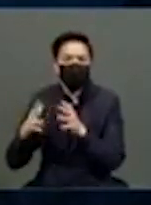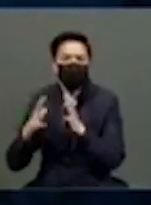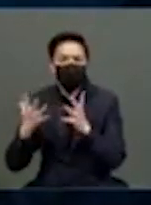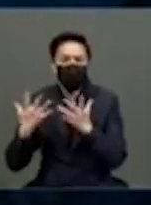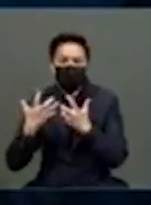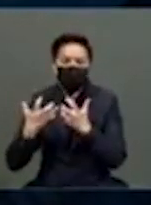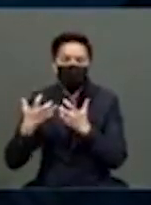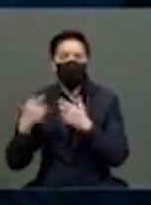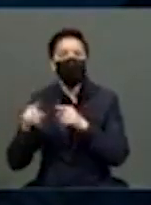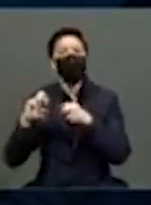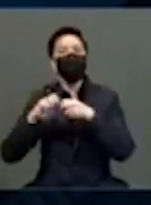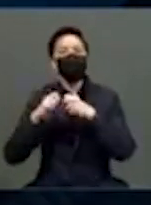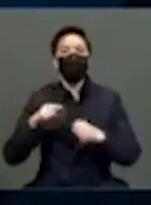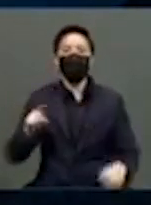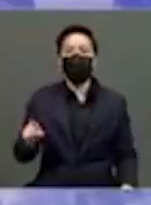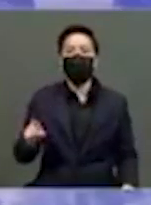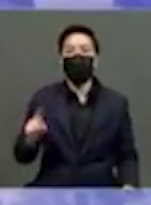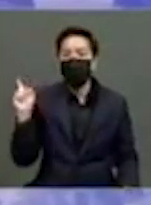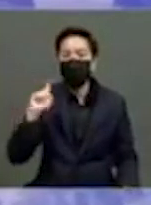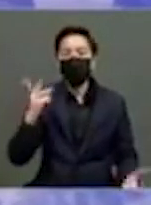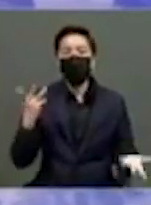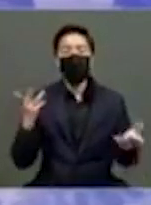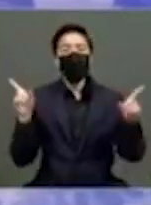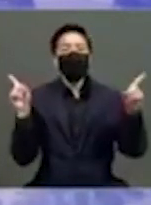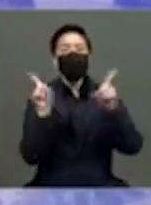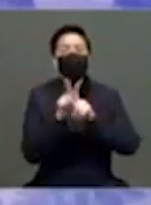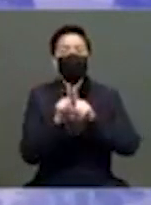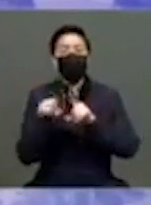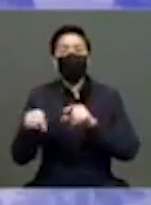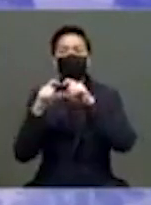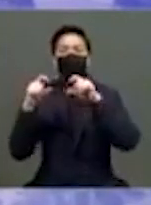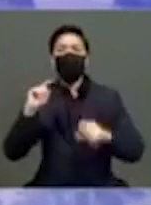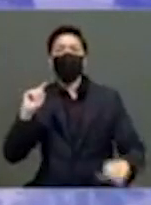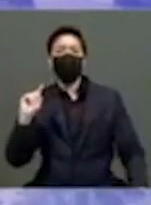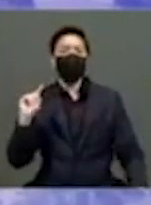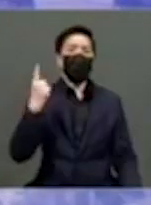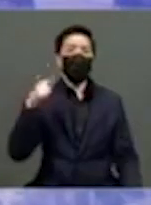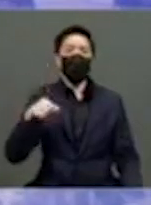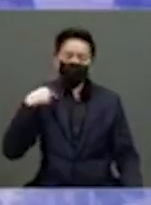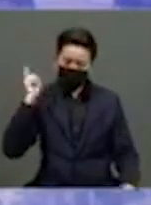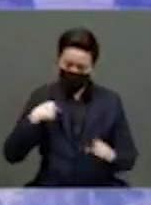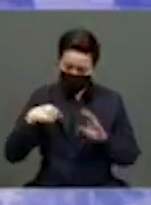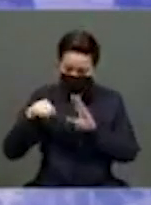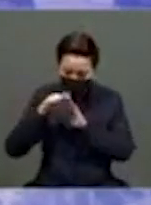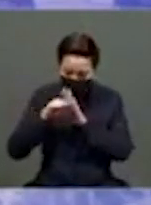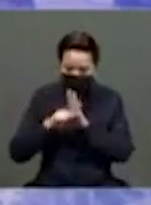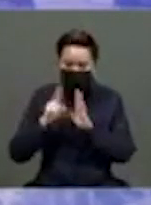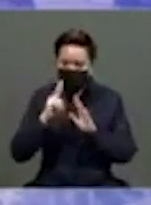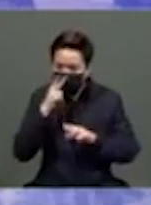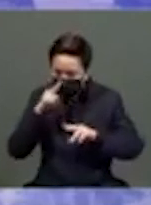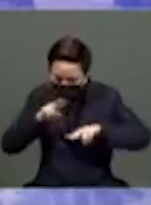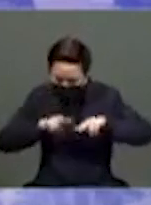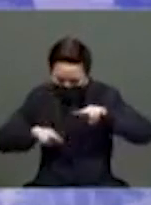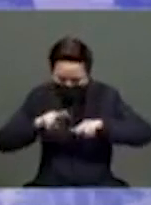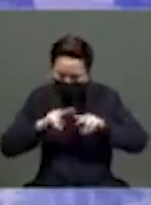กระปุกกลับจากประเด็นของเนื่องจากวัคซีนนี้ก็เป็นวัคซีนใหม่นะครับแล้วก็ต้องผ่านกระบวนการให้มั่น